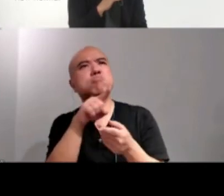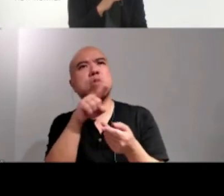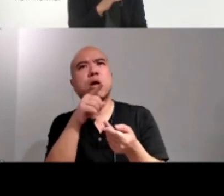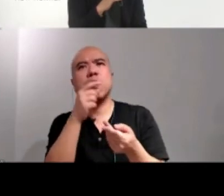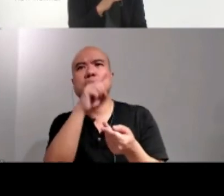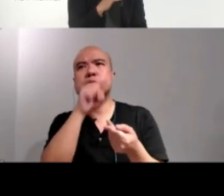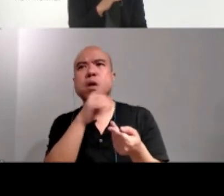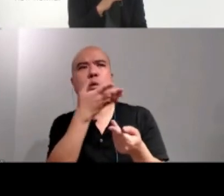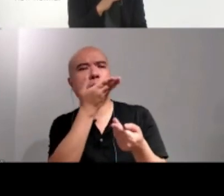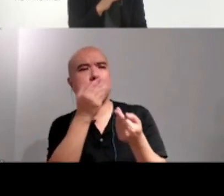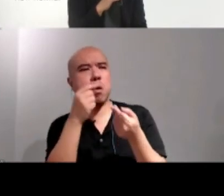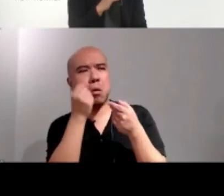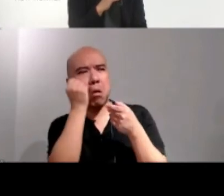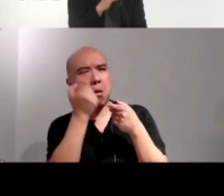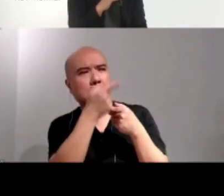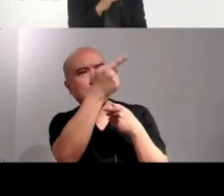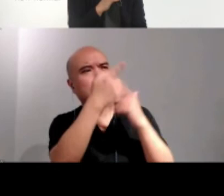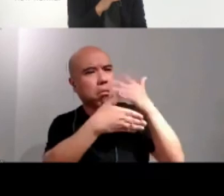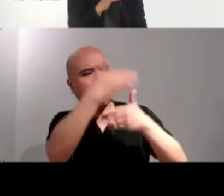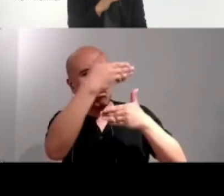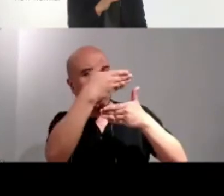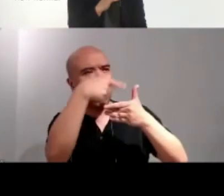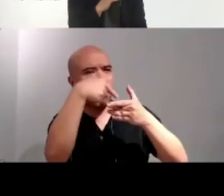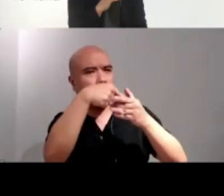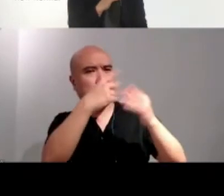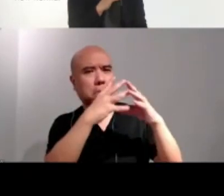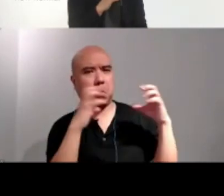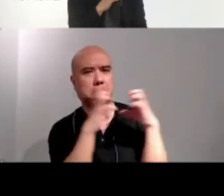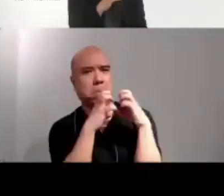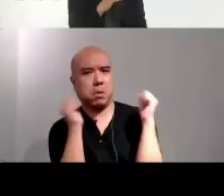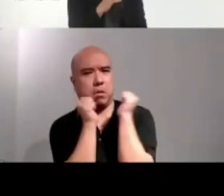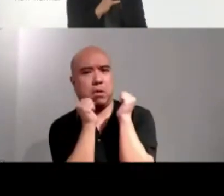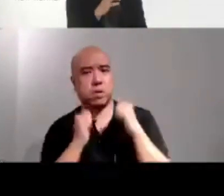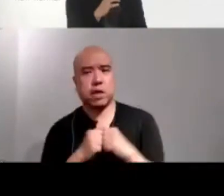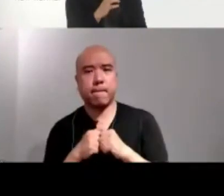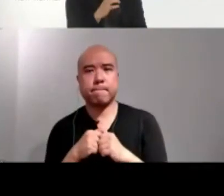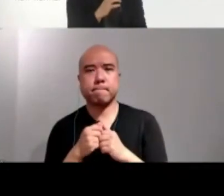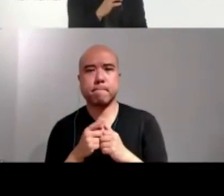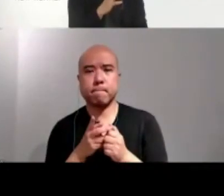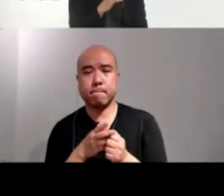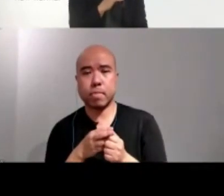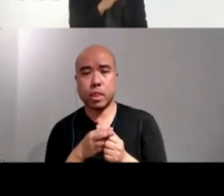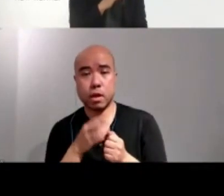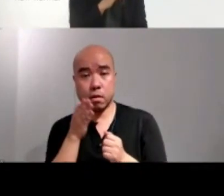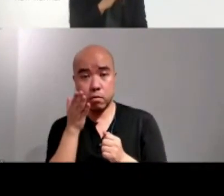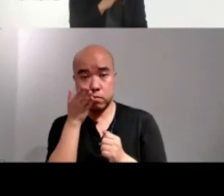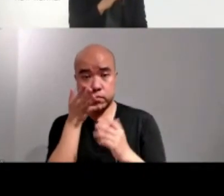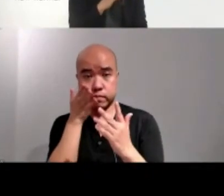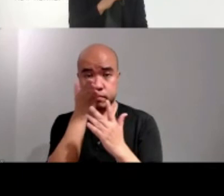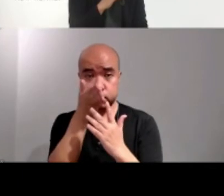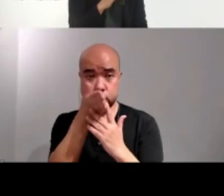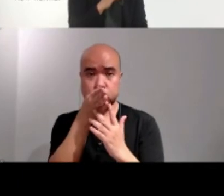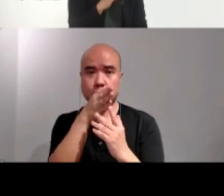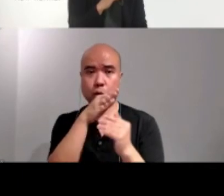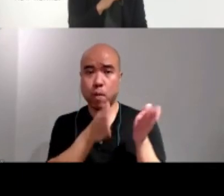下当中嘅人喺当中里面嘅生活嘅状态。所以我哋主动去拆展咗一啲展览，